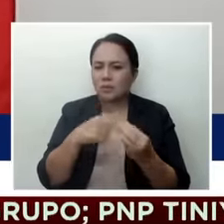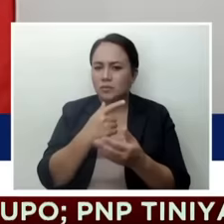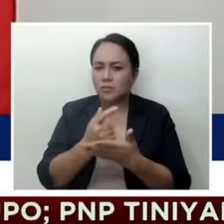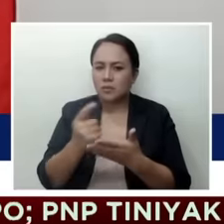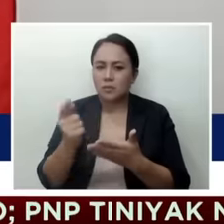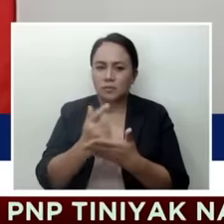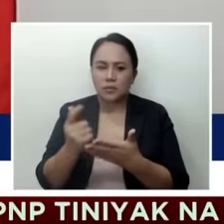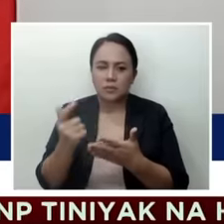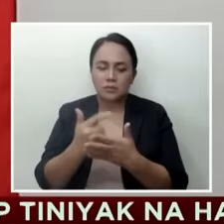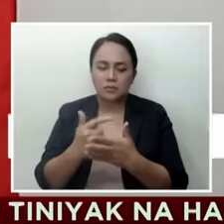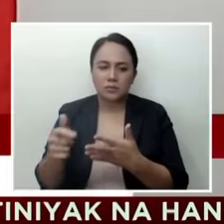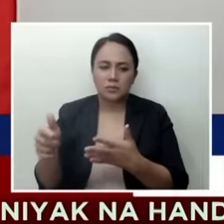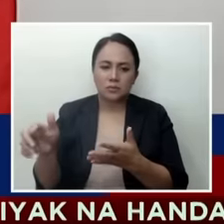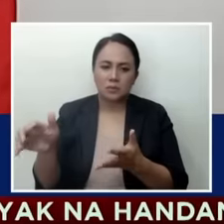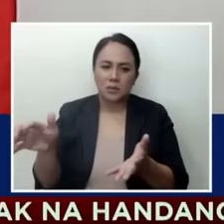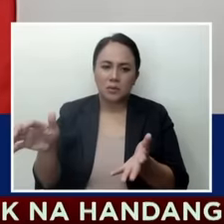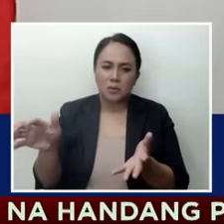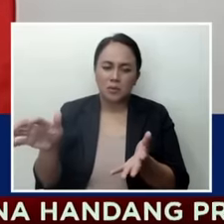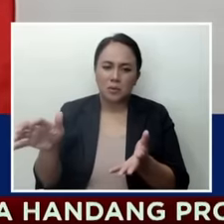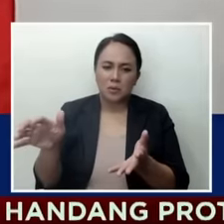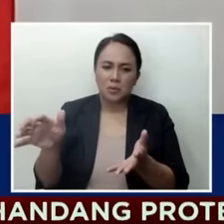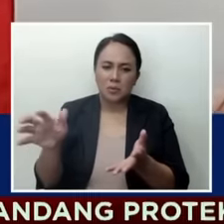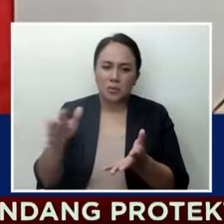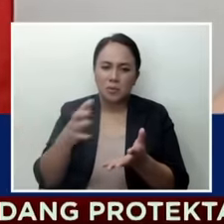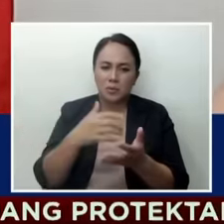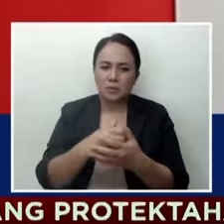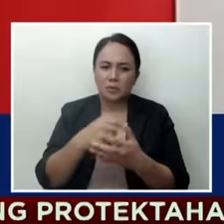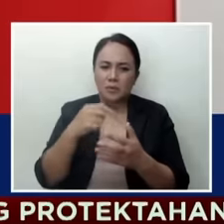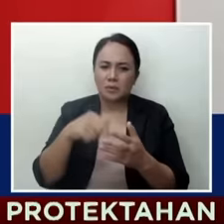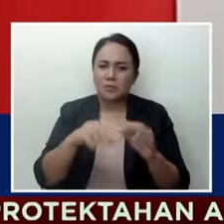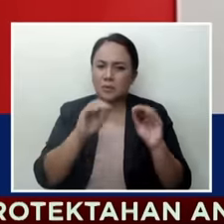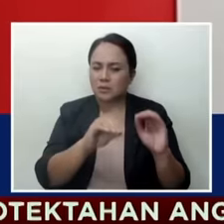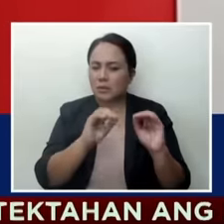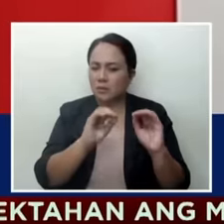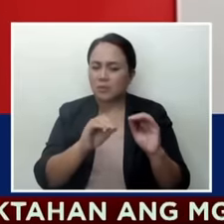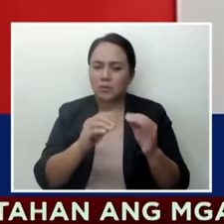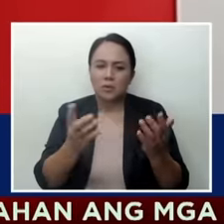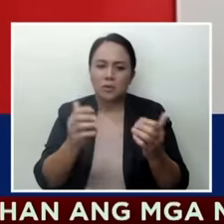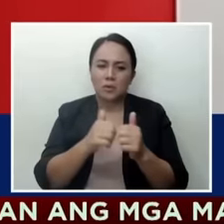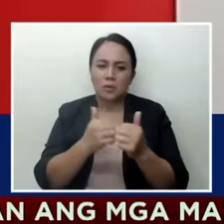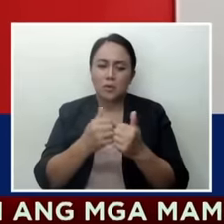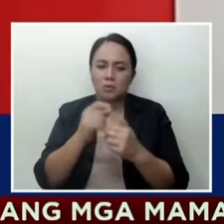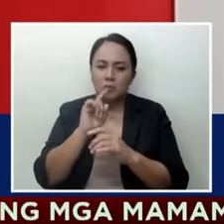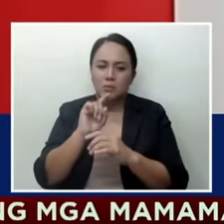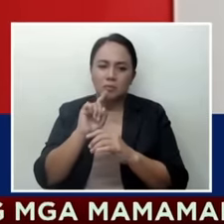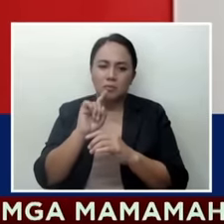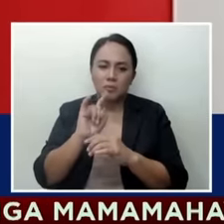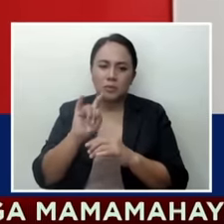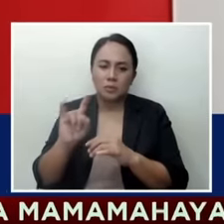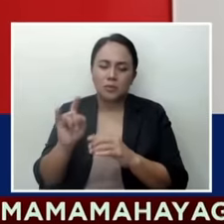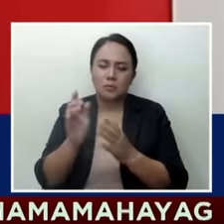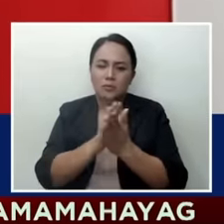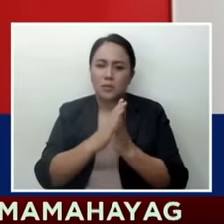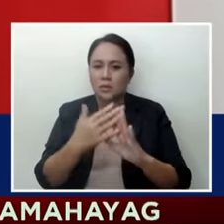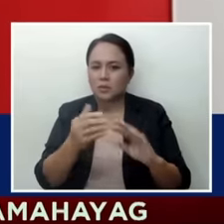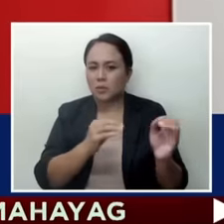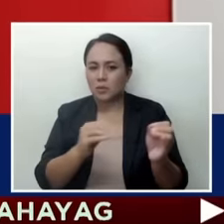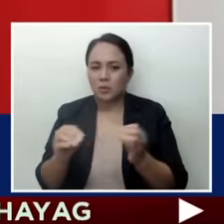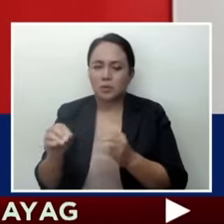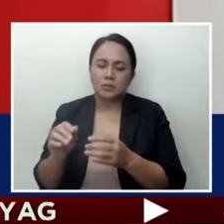garbage collection, segregating the malata o di malata. Always promoting the peace around there and the harmonious to